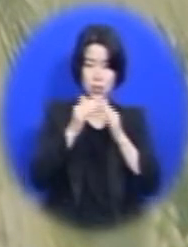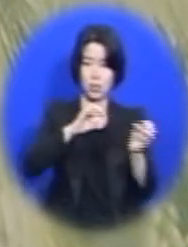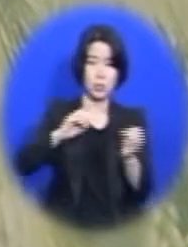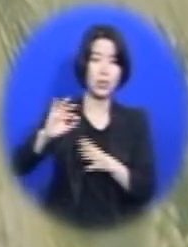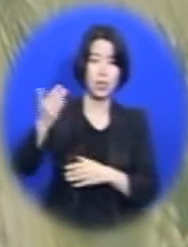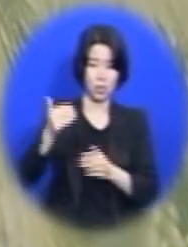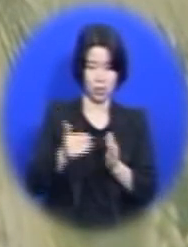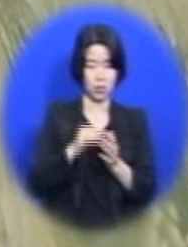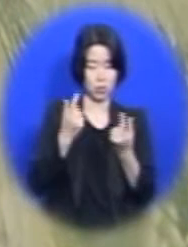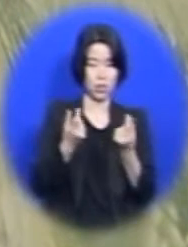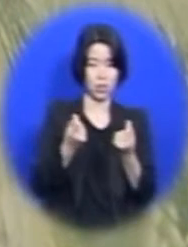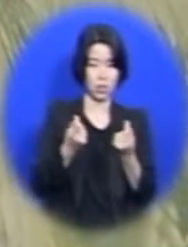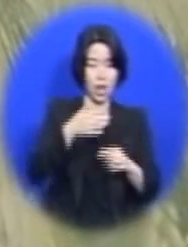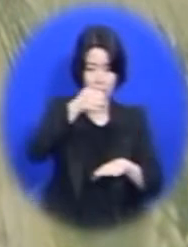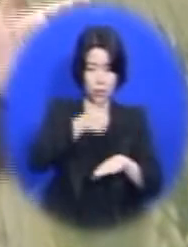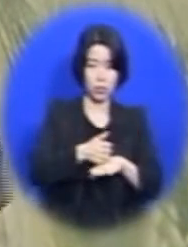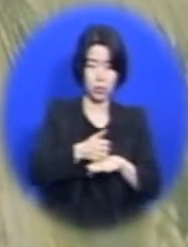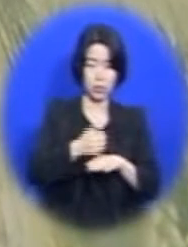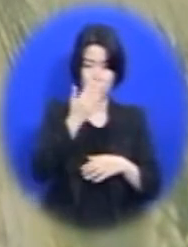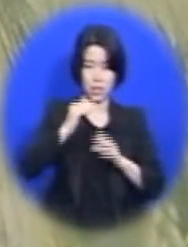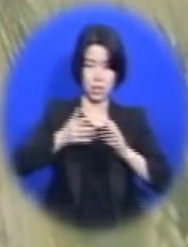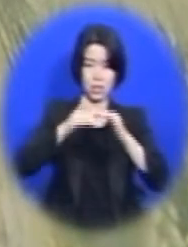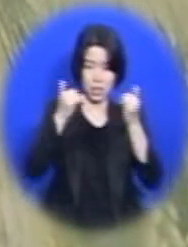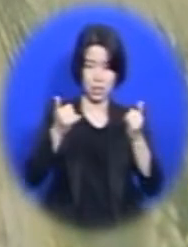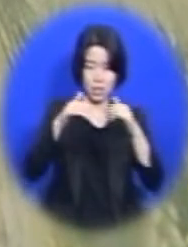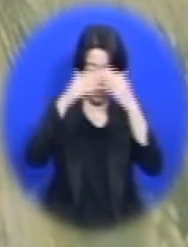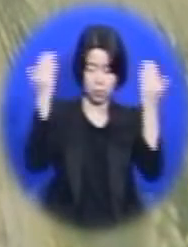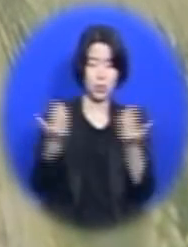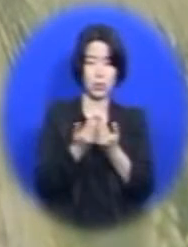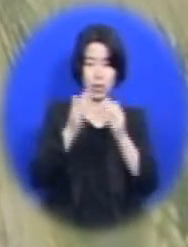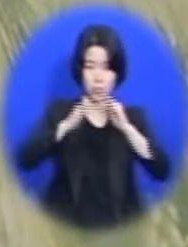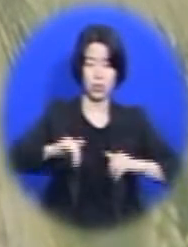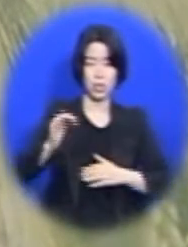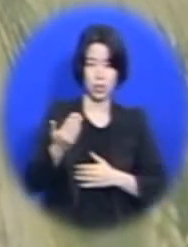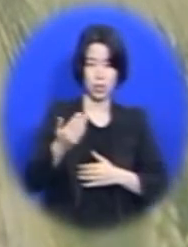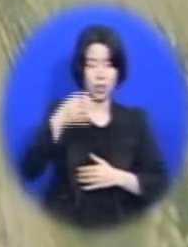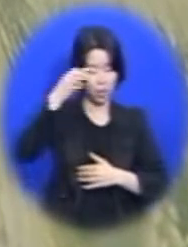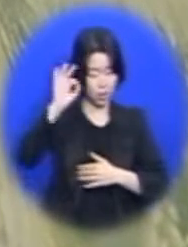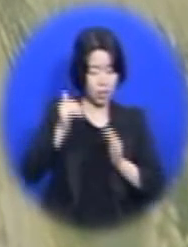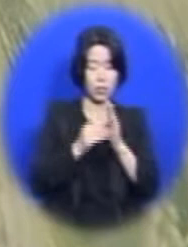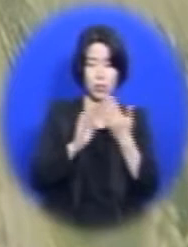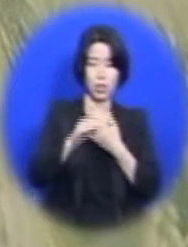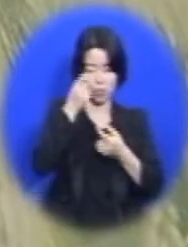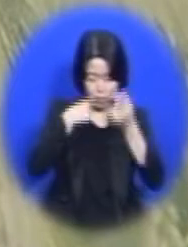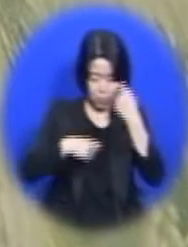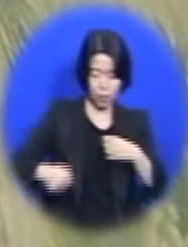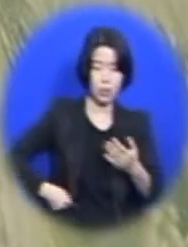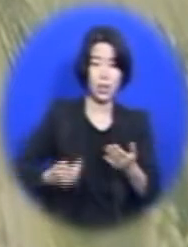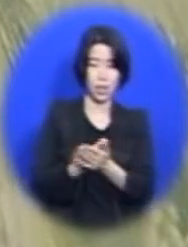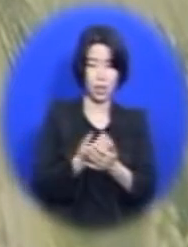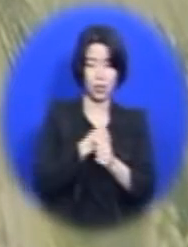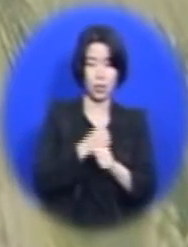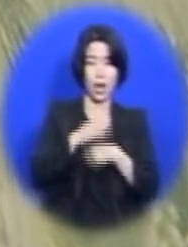되어버렸어요. 결국은 이스라엘이 다 무너져버리고 말았습니다. 깨닫고 난 다음에 눈물로 회개하고